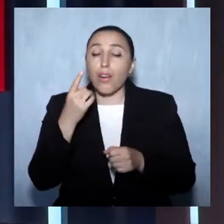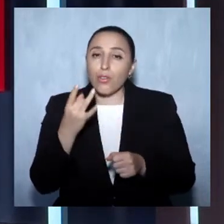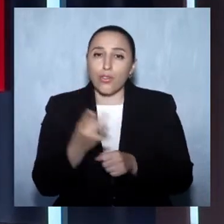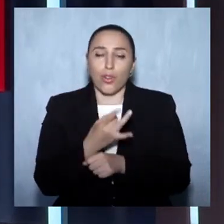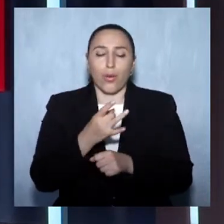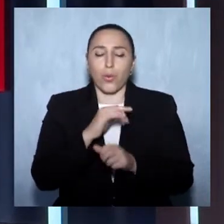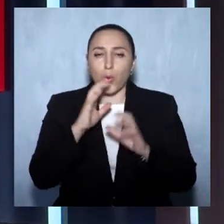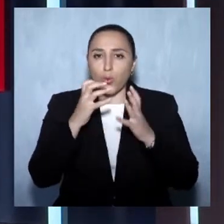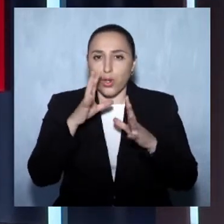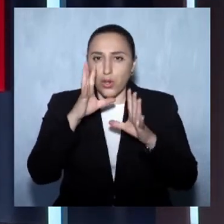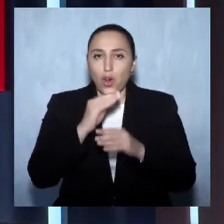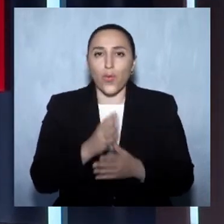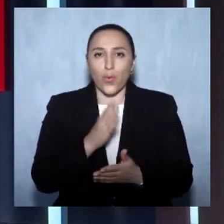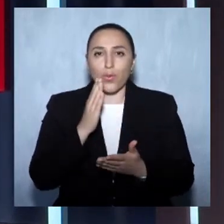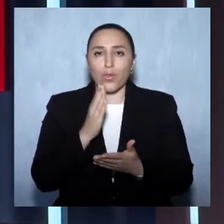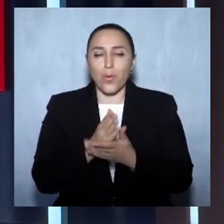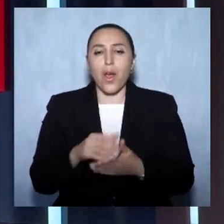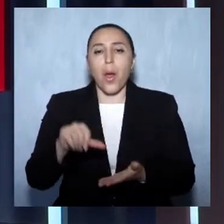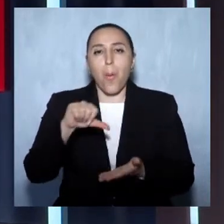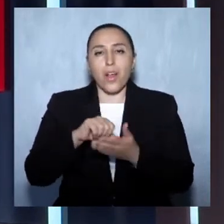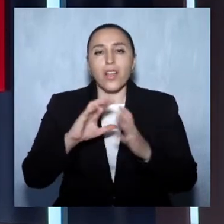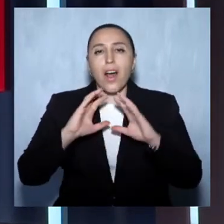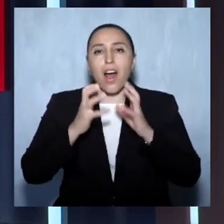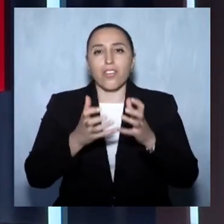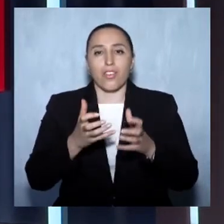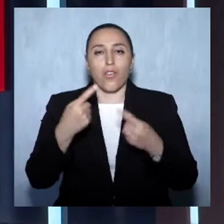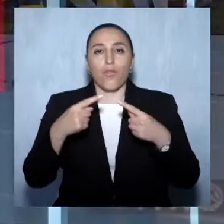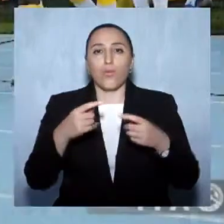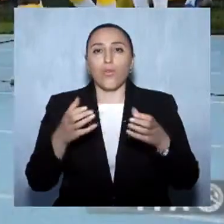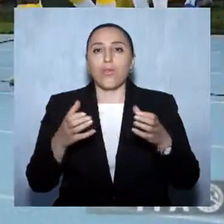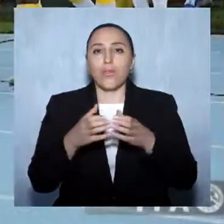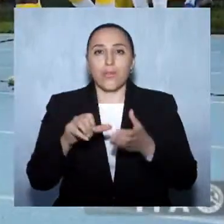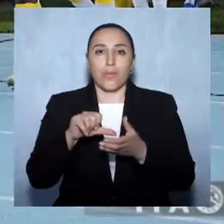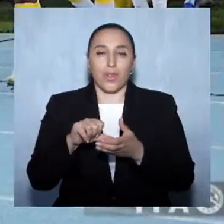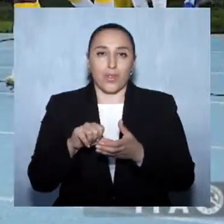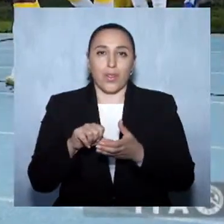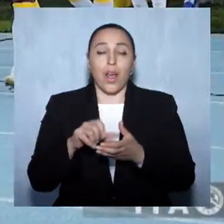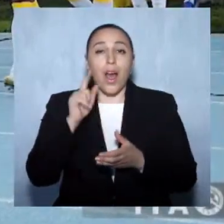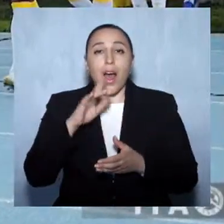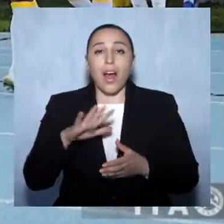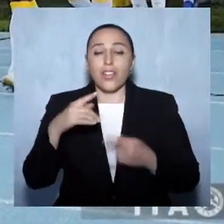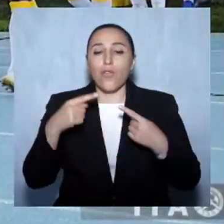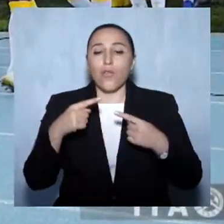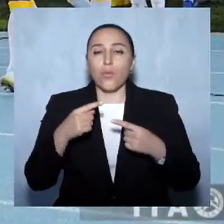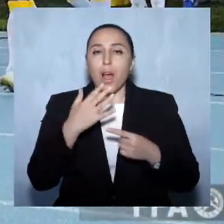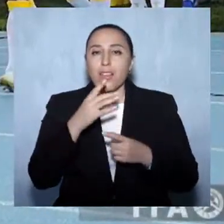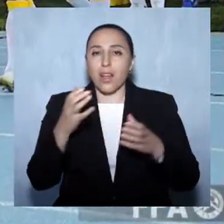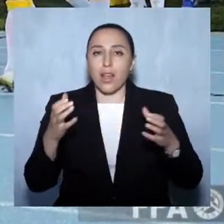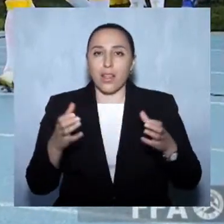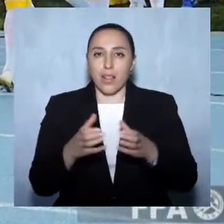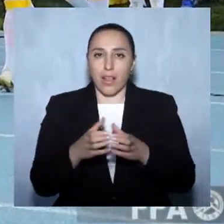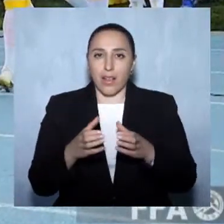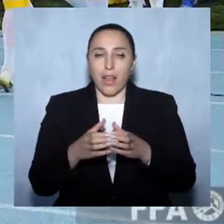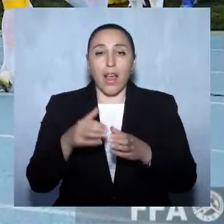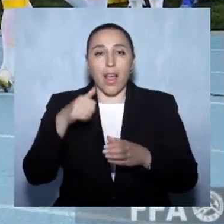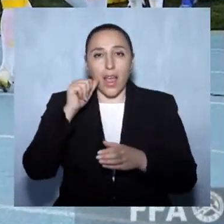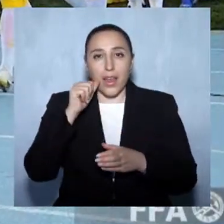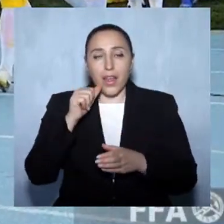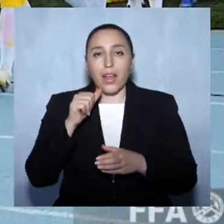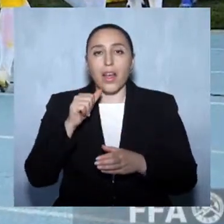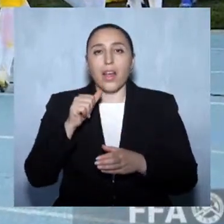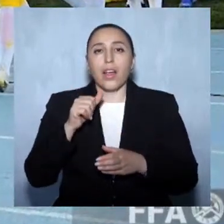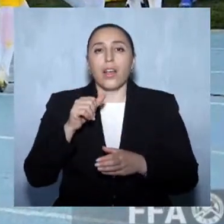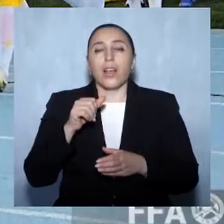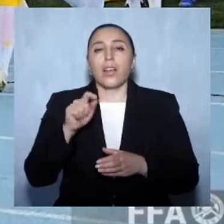լուրջ հնարավորություն ունի մասնակցել աշխարհի առաջնությանը։ Հայաստանի ֆուտբոլի ազգային հավաքականը 3